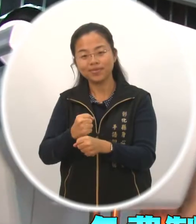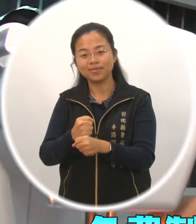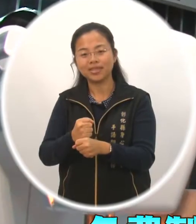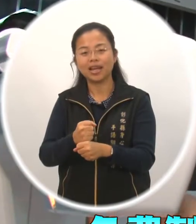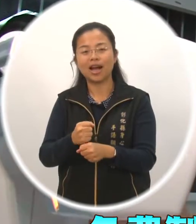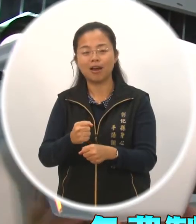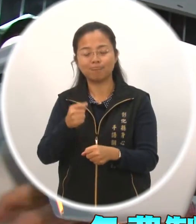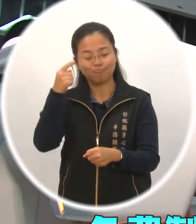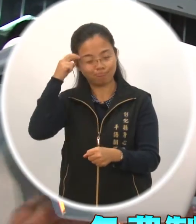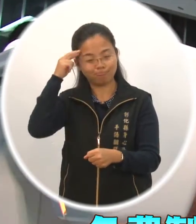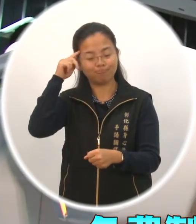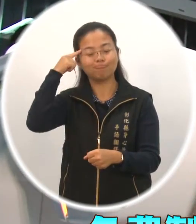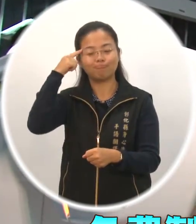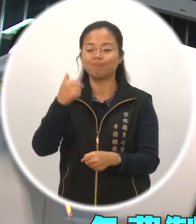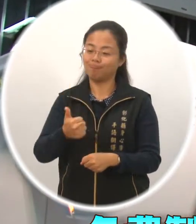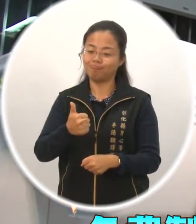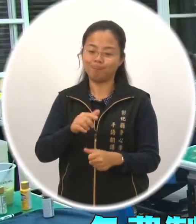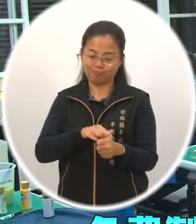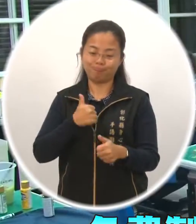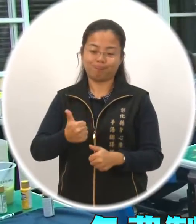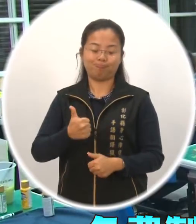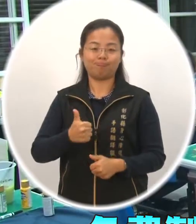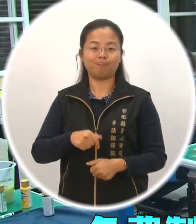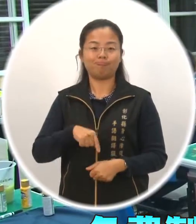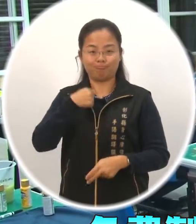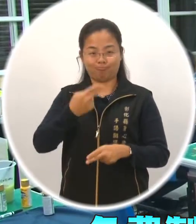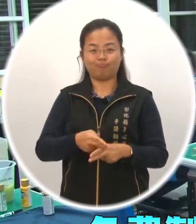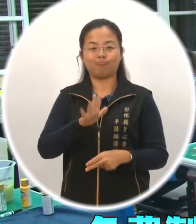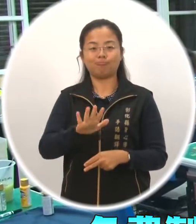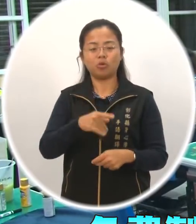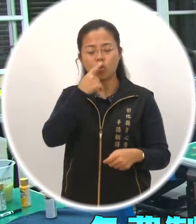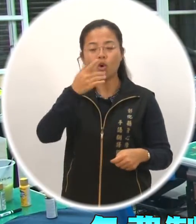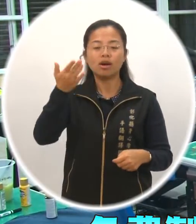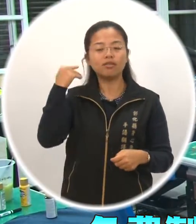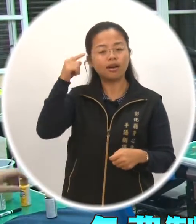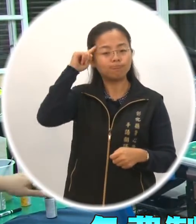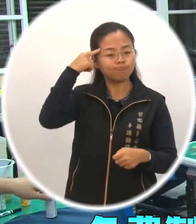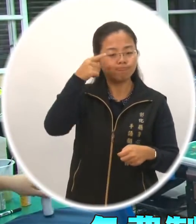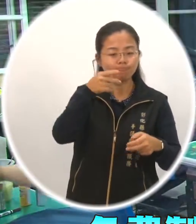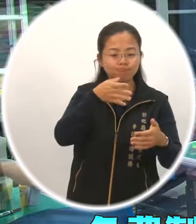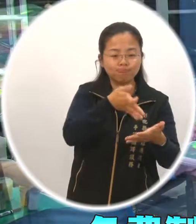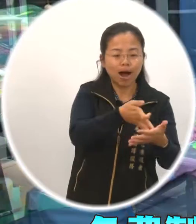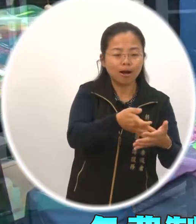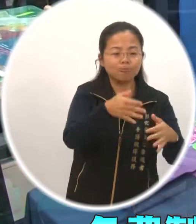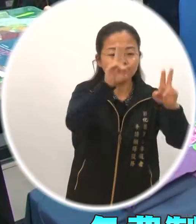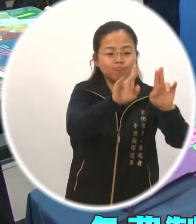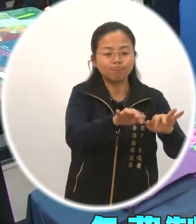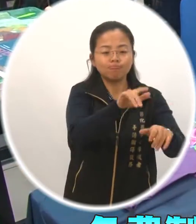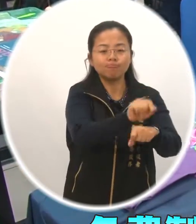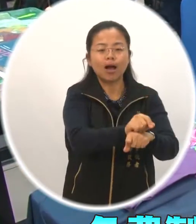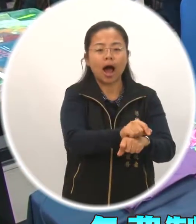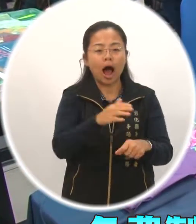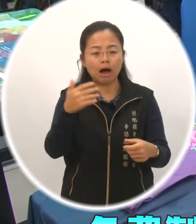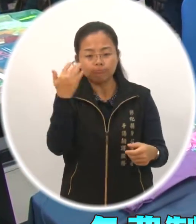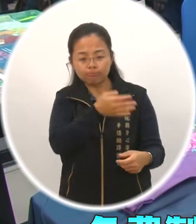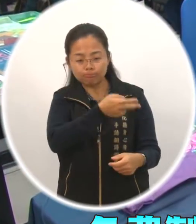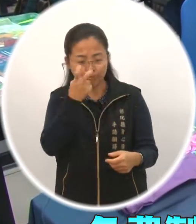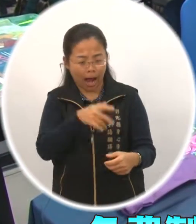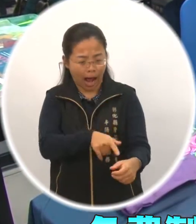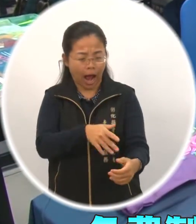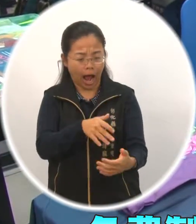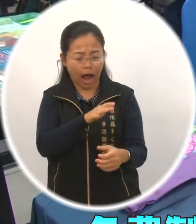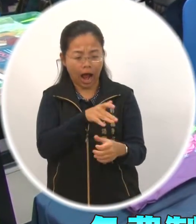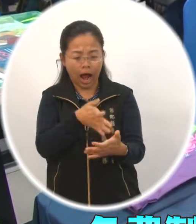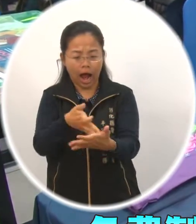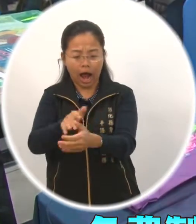做一个款呢，才有这个成就感。 我本来去报电脑课，结果额满了没有了，